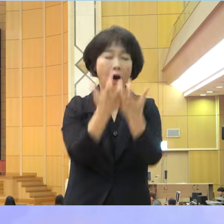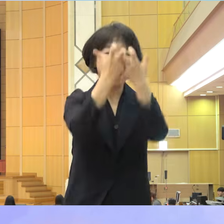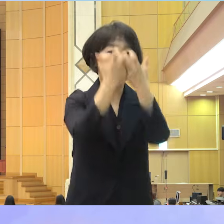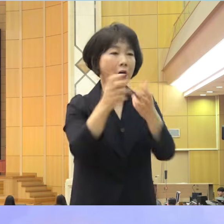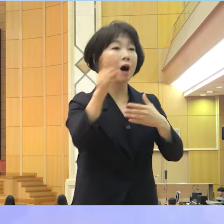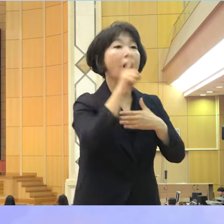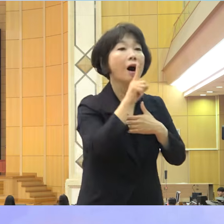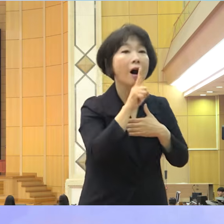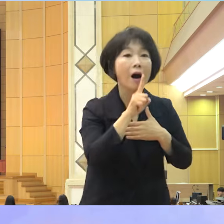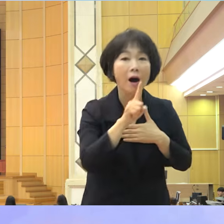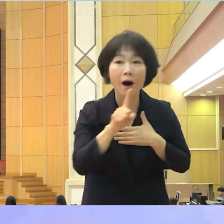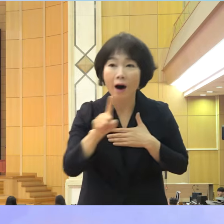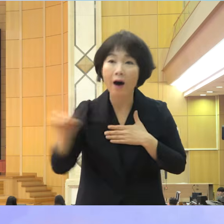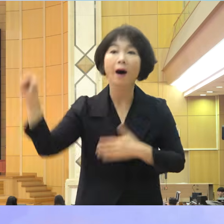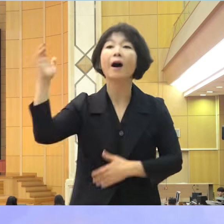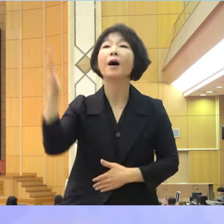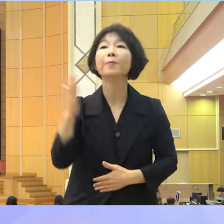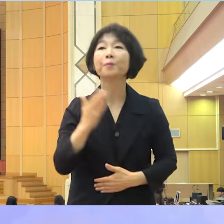충만함이라.